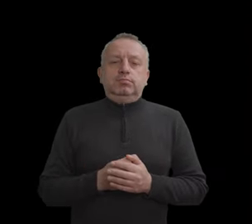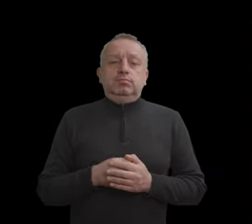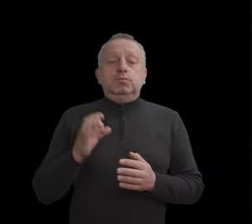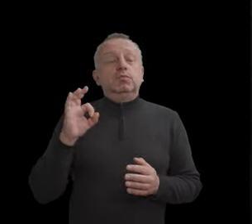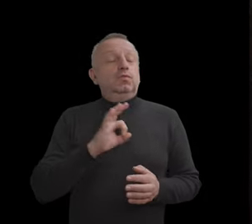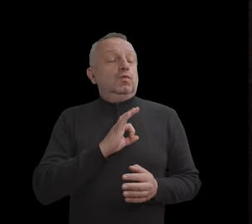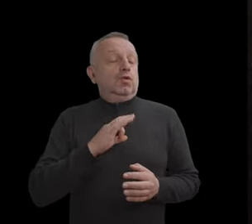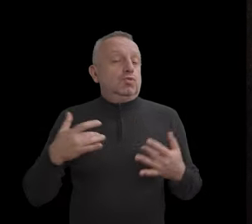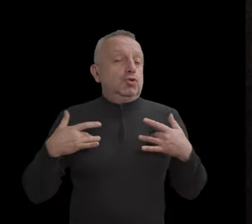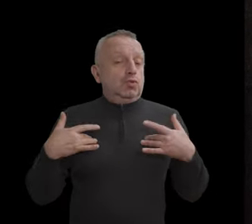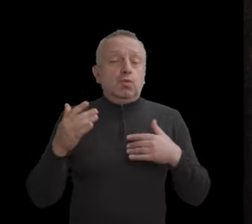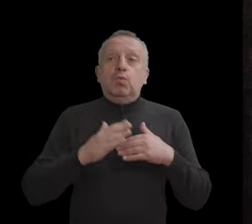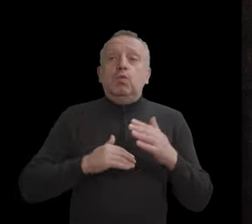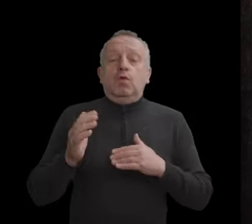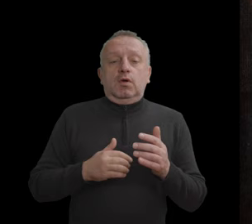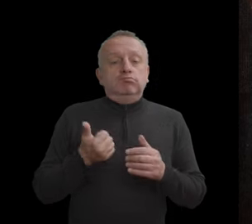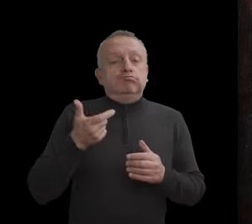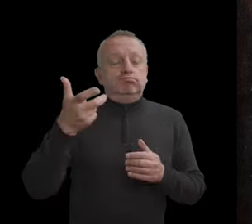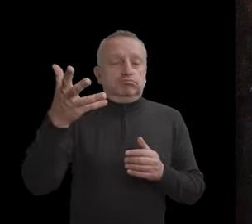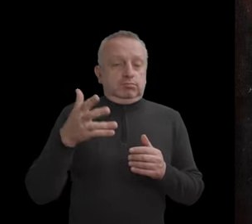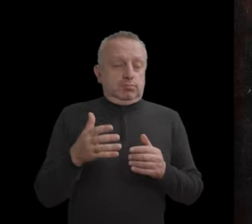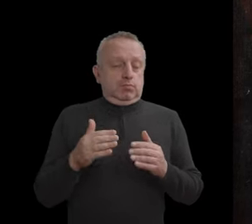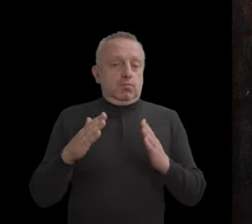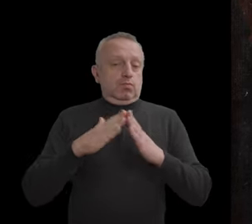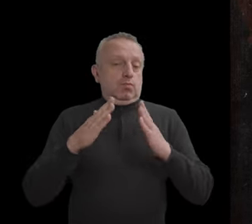swoim życiu wybudował kilka zakładów